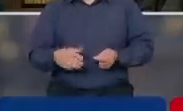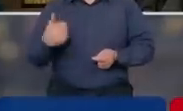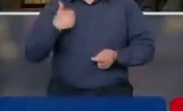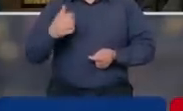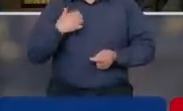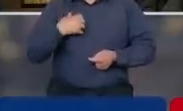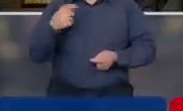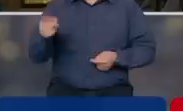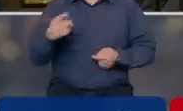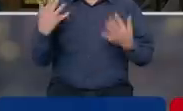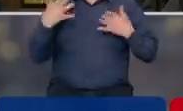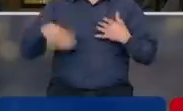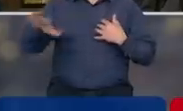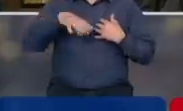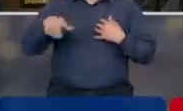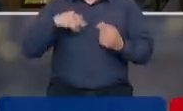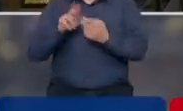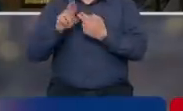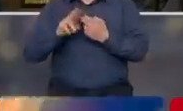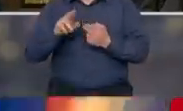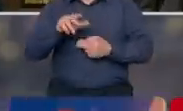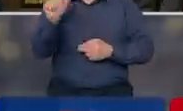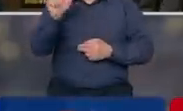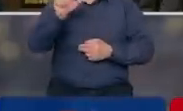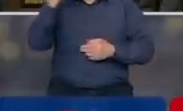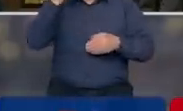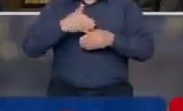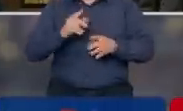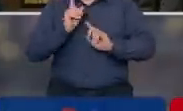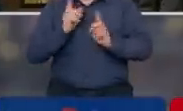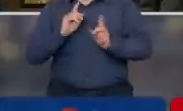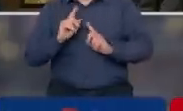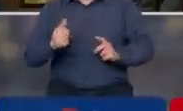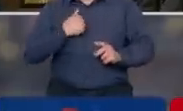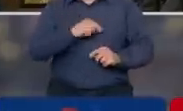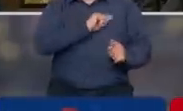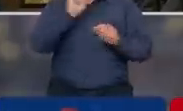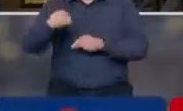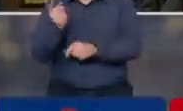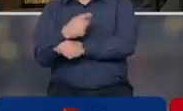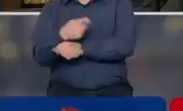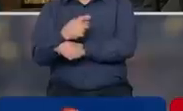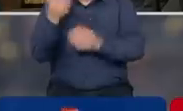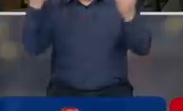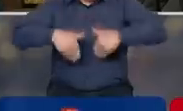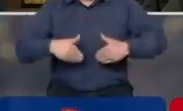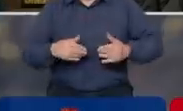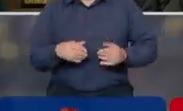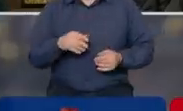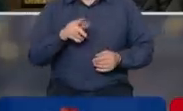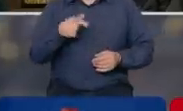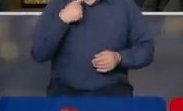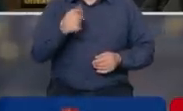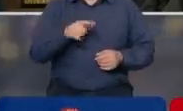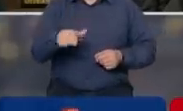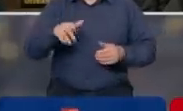dyrektorem w parku pierwszej i drugiej w nocy rozmawialiśmy o to żeby te dodatkowe siły tutaj dysponować i chcę państwa zapewnić że jest pełne